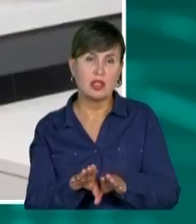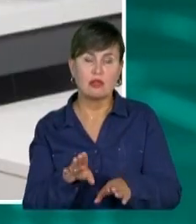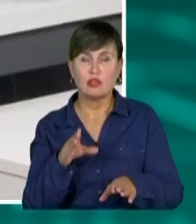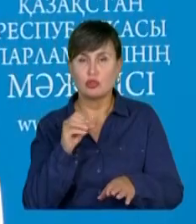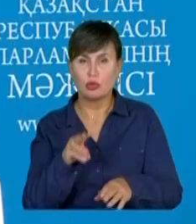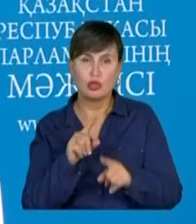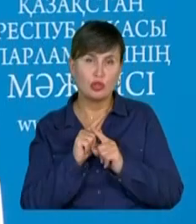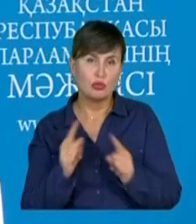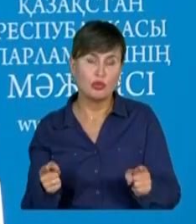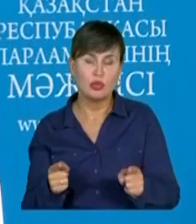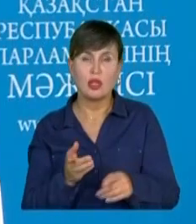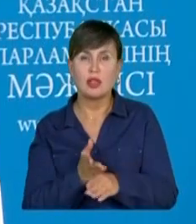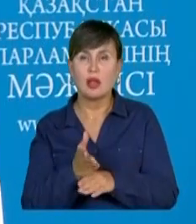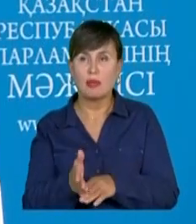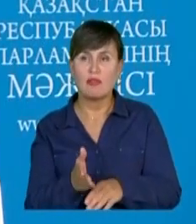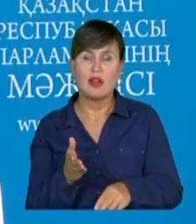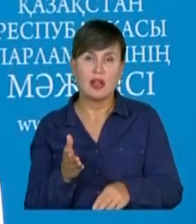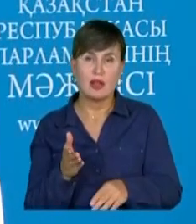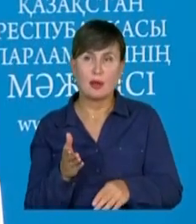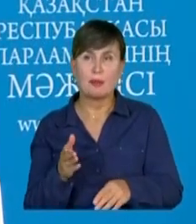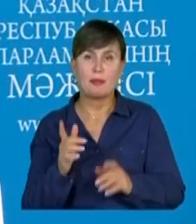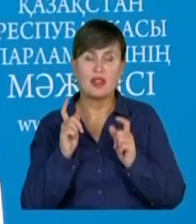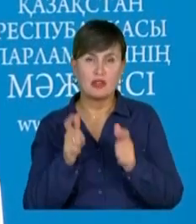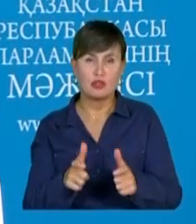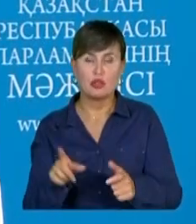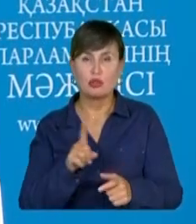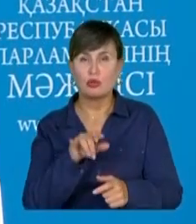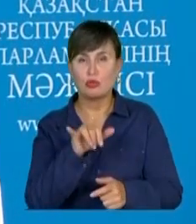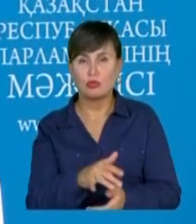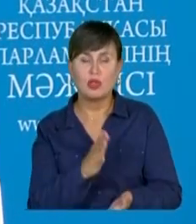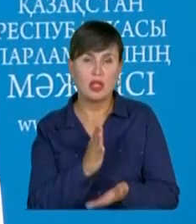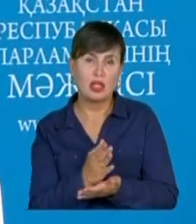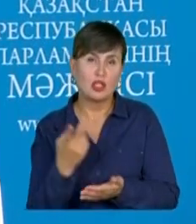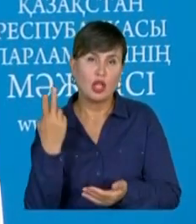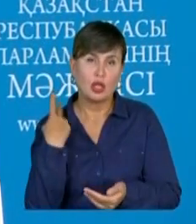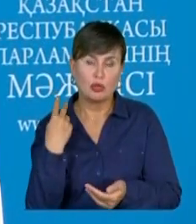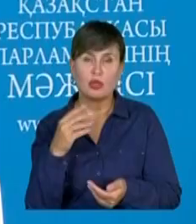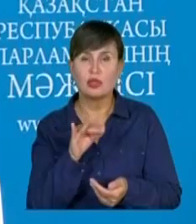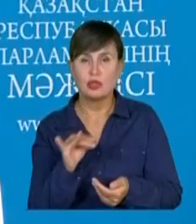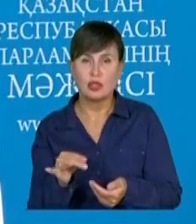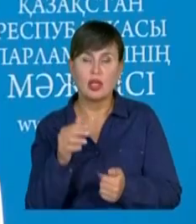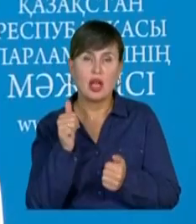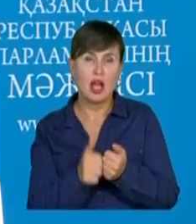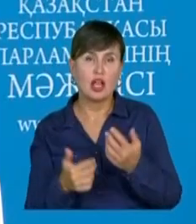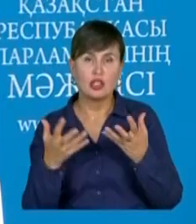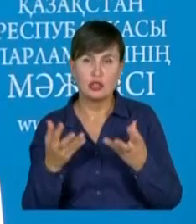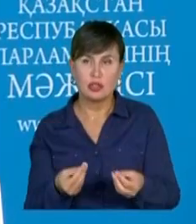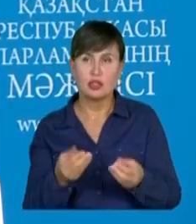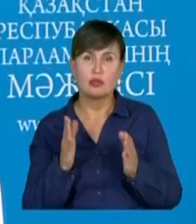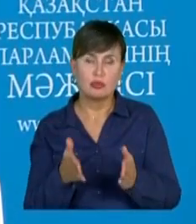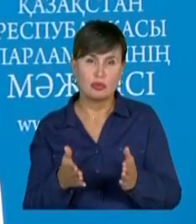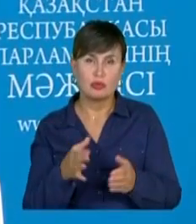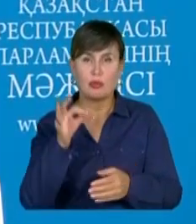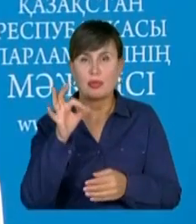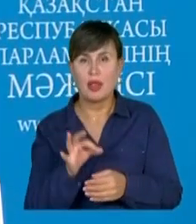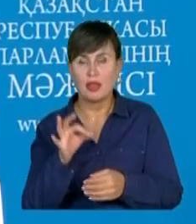будут. Направляем ему извещение, что у тебя есть задолженность, и каждый день будет начисляться